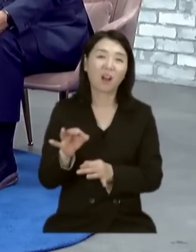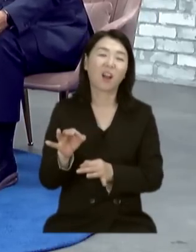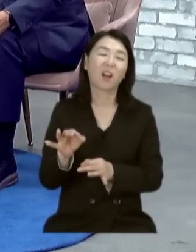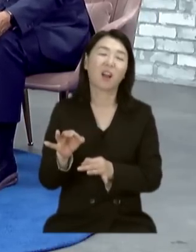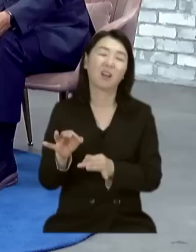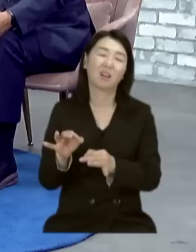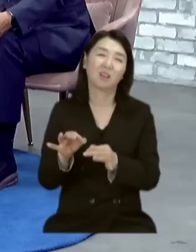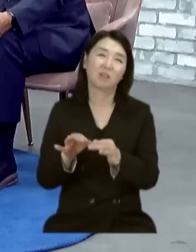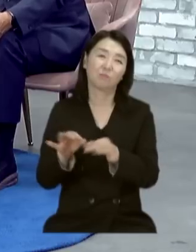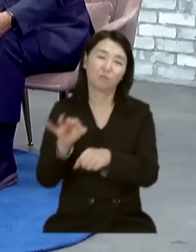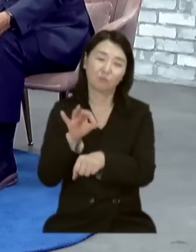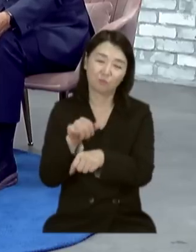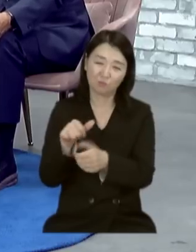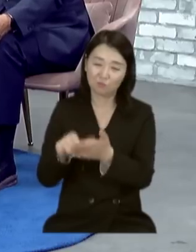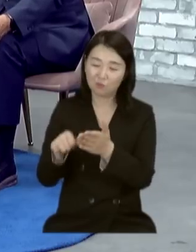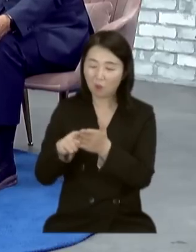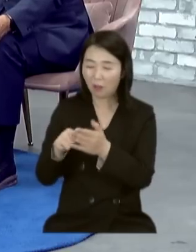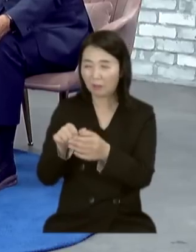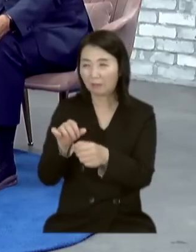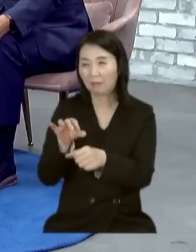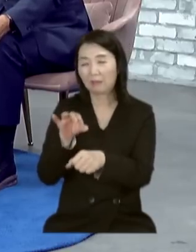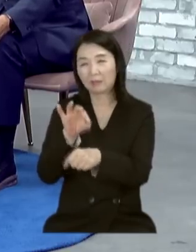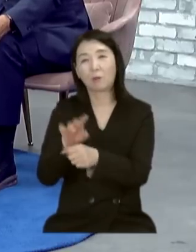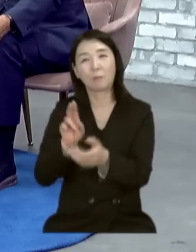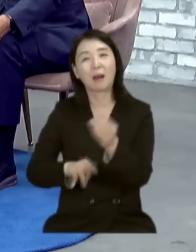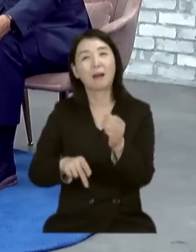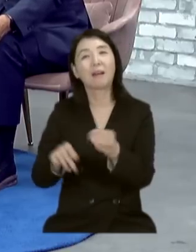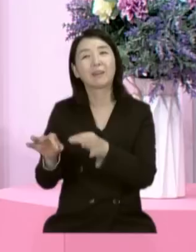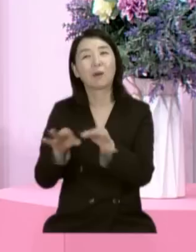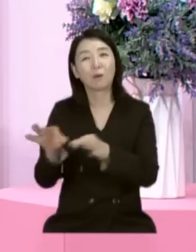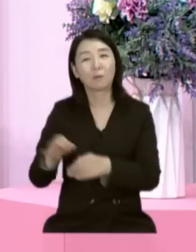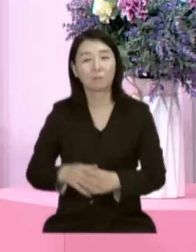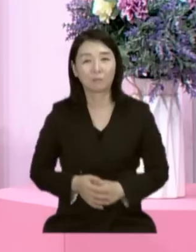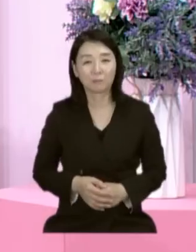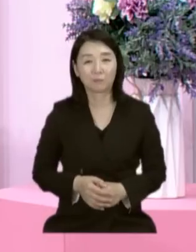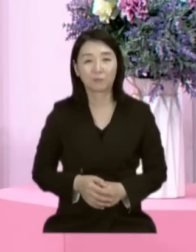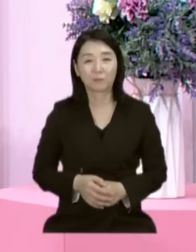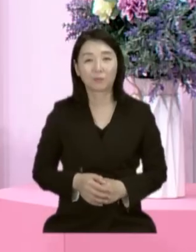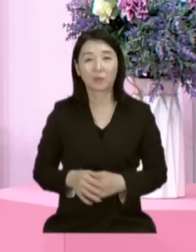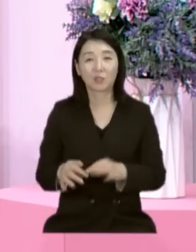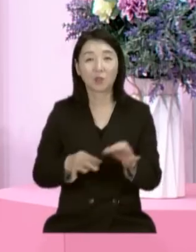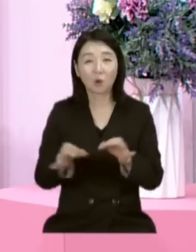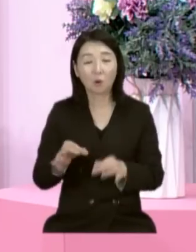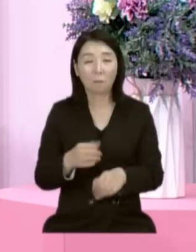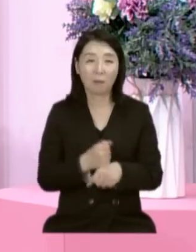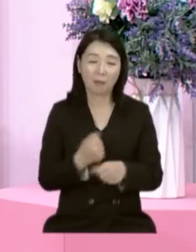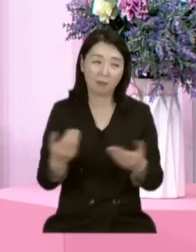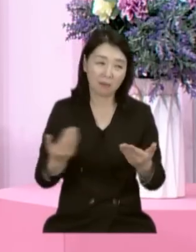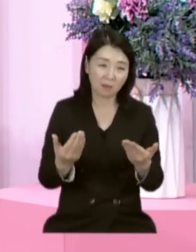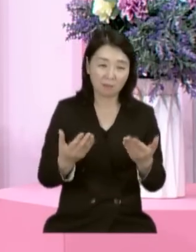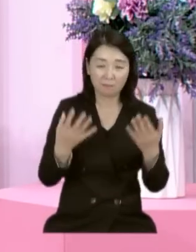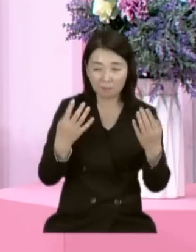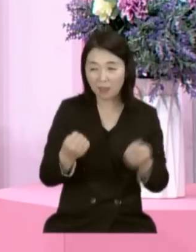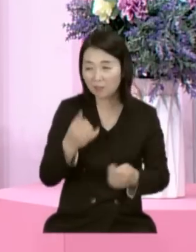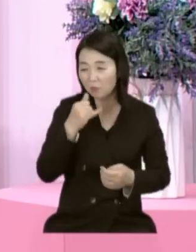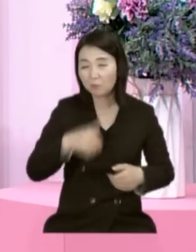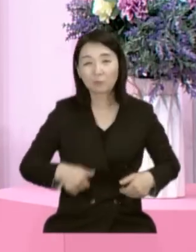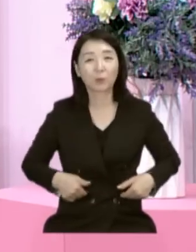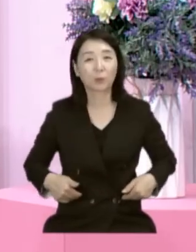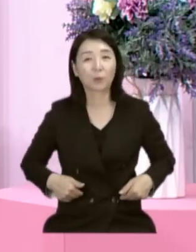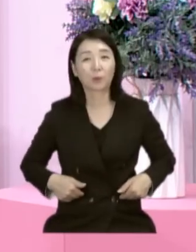영업이죠. 영업이고 네, 물론 네. 재정도 재정이지만은 네. 아무래도 영업이 뭐 일거리가 있어야 되는